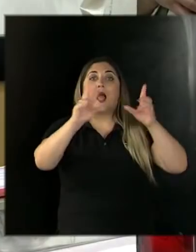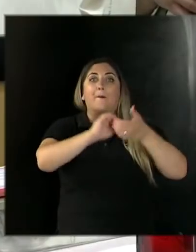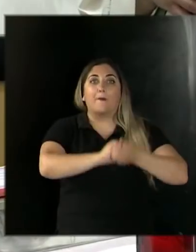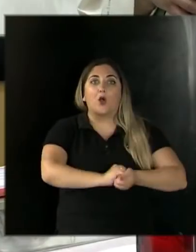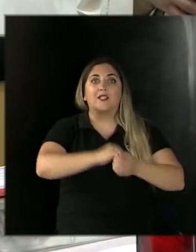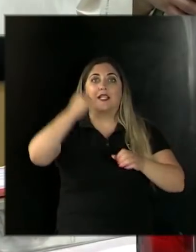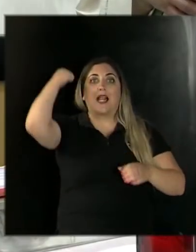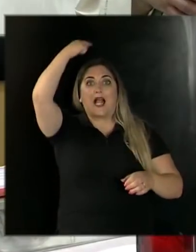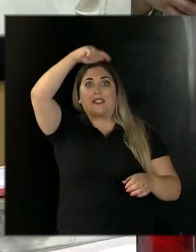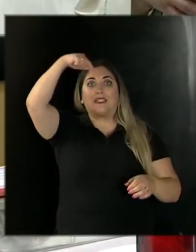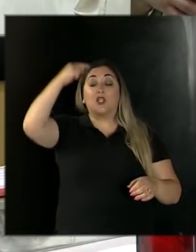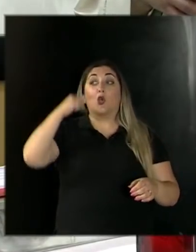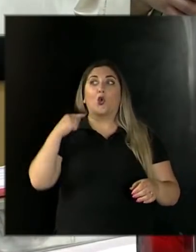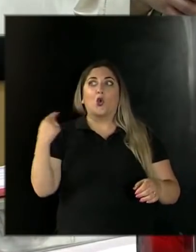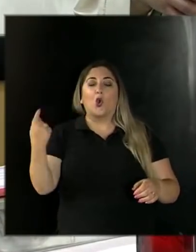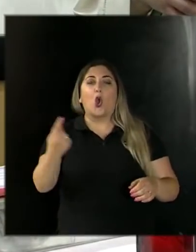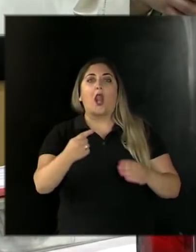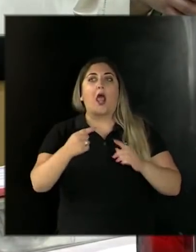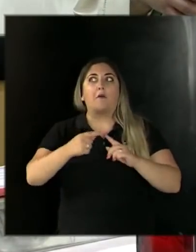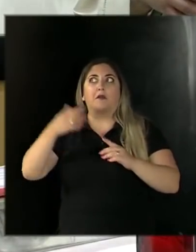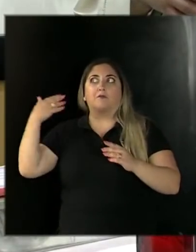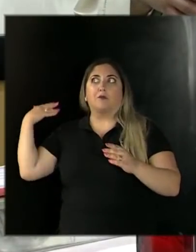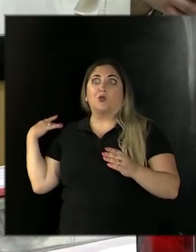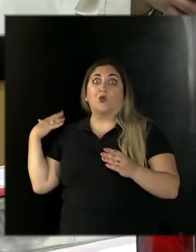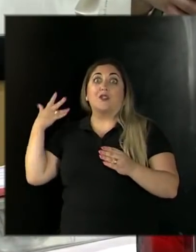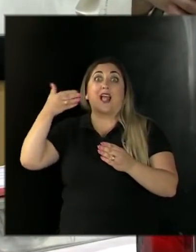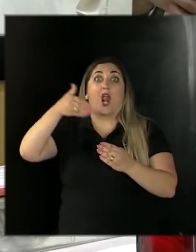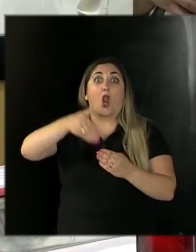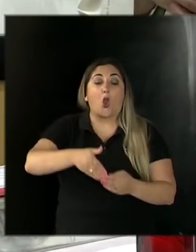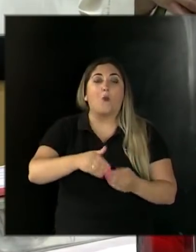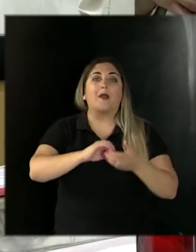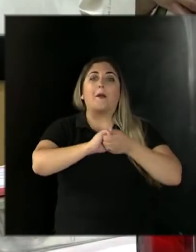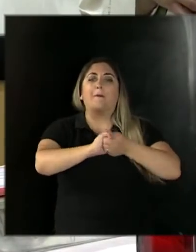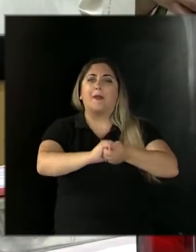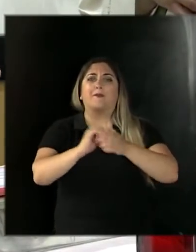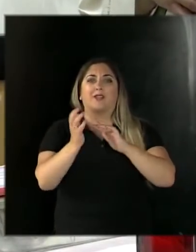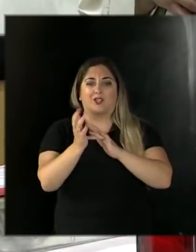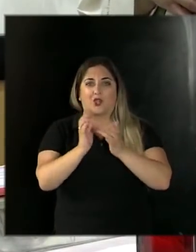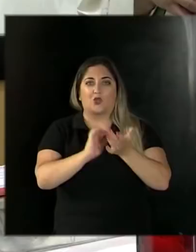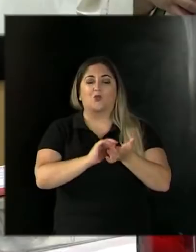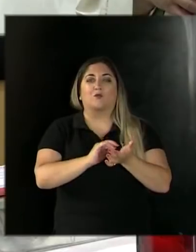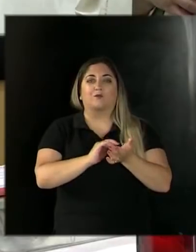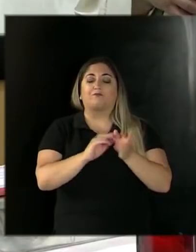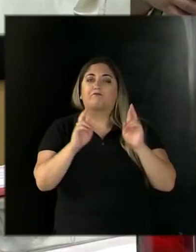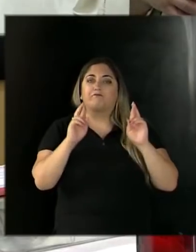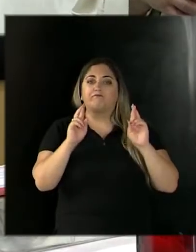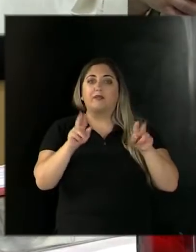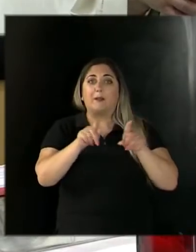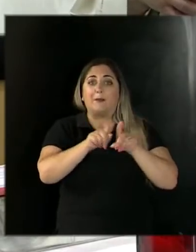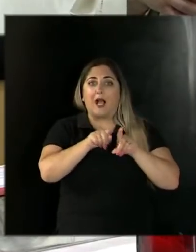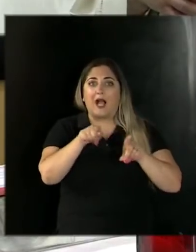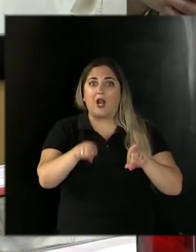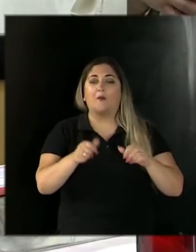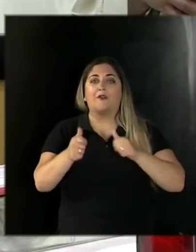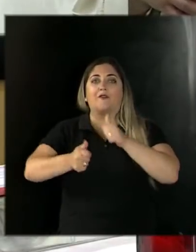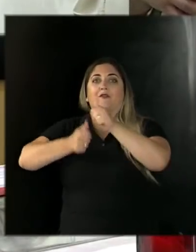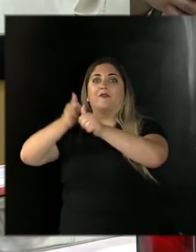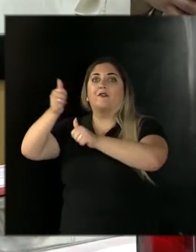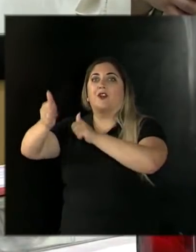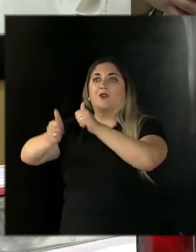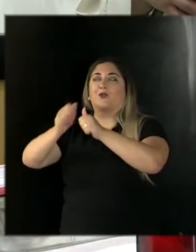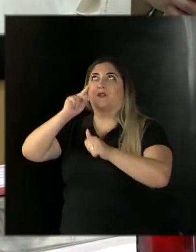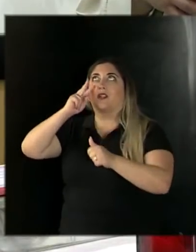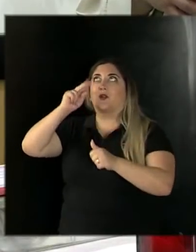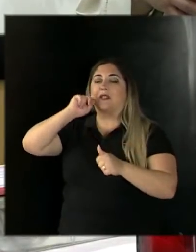kollha li jgħixu fil-biberija tiegħek sa mill-bidu tad-dinja, għamel li magħhom infaħruk u